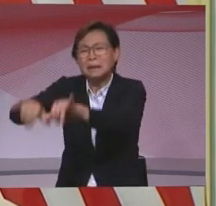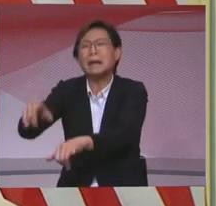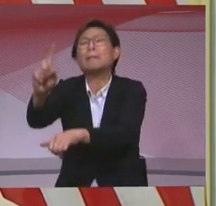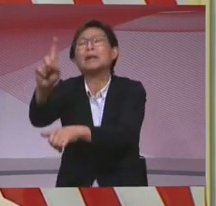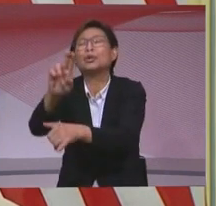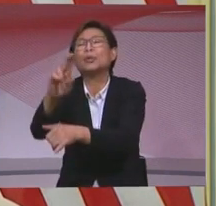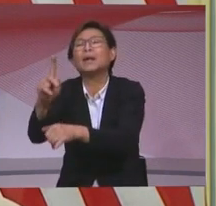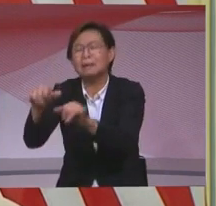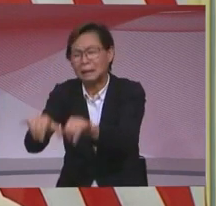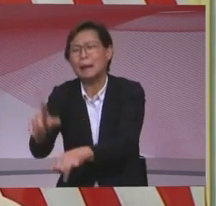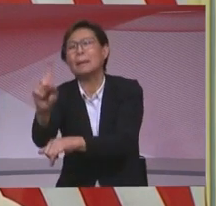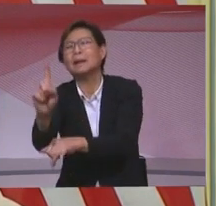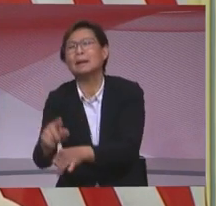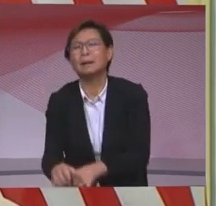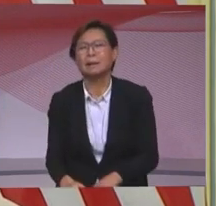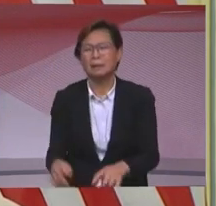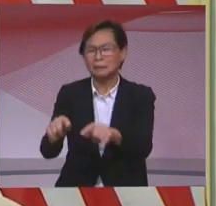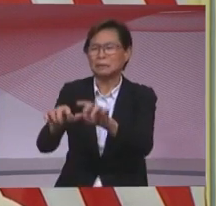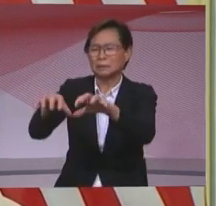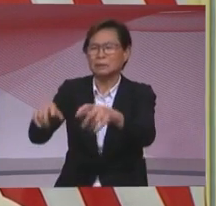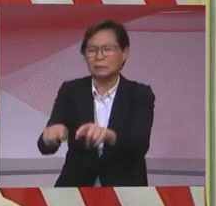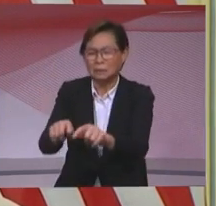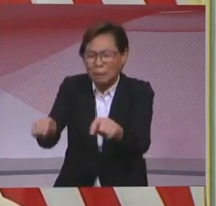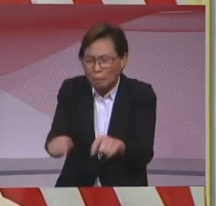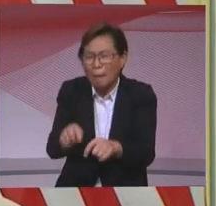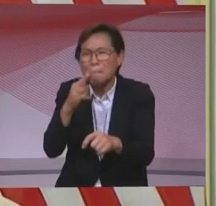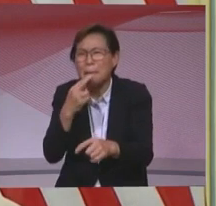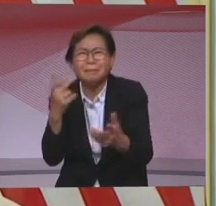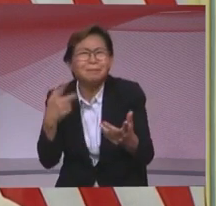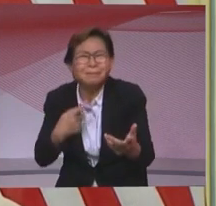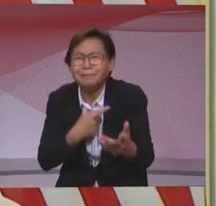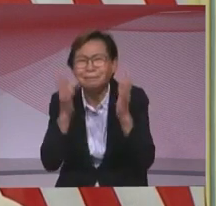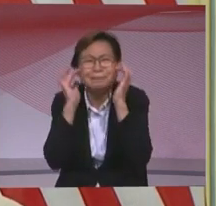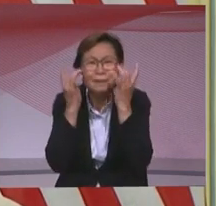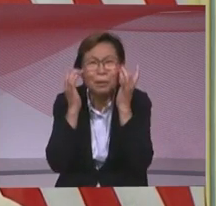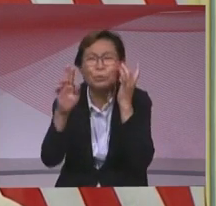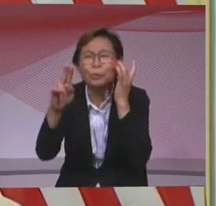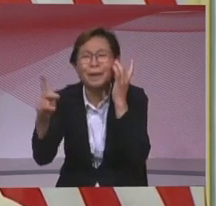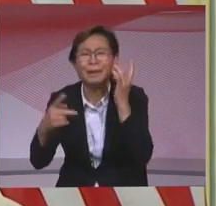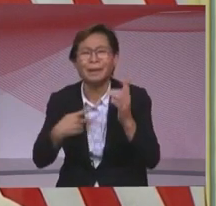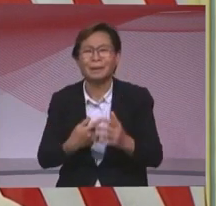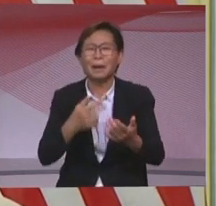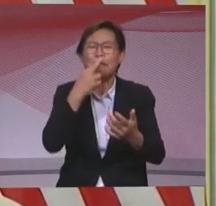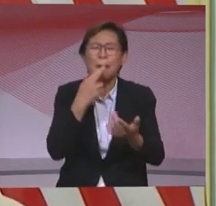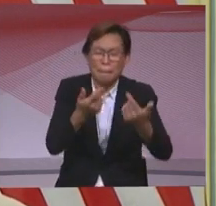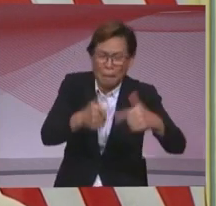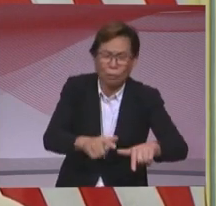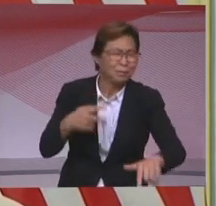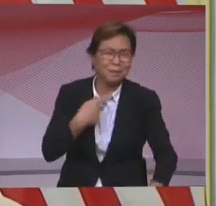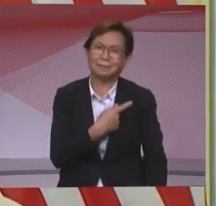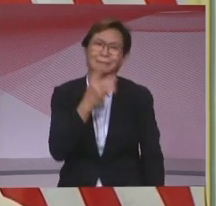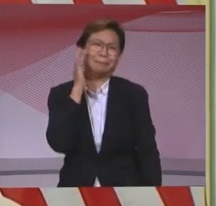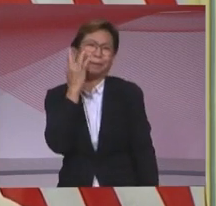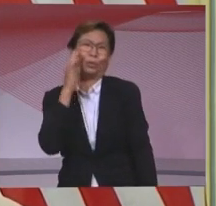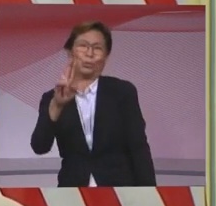mana, apa kawasan di sana tu, di UK tu merah, di mana kita tidak tahu. Di mana kawasan merah di London dan sebagainya.